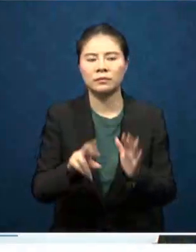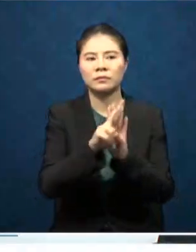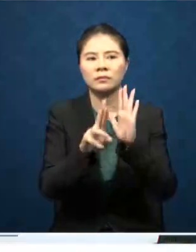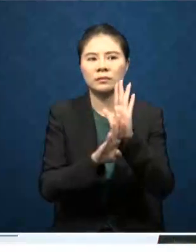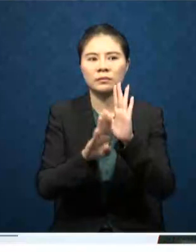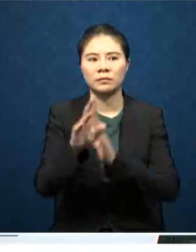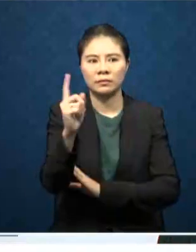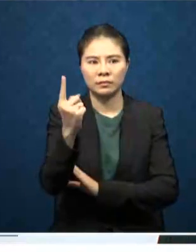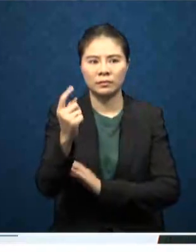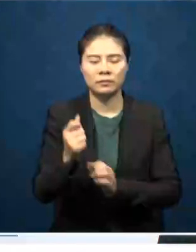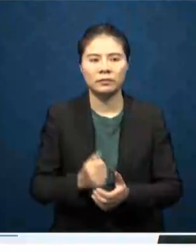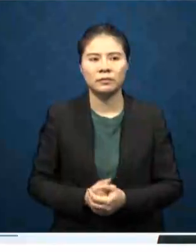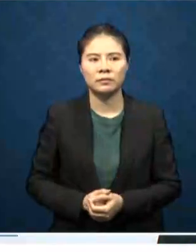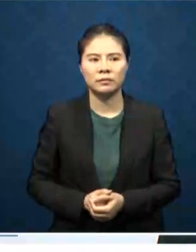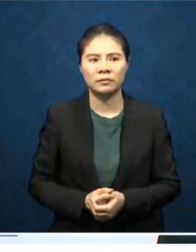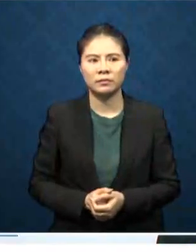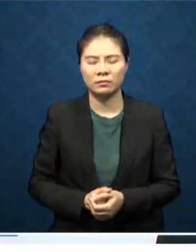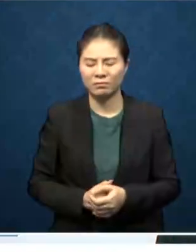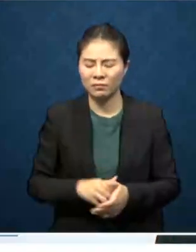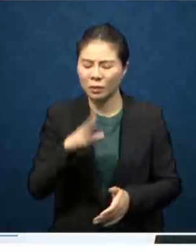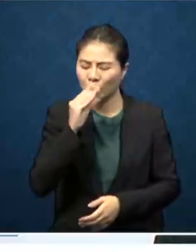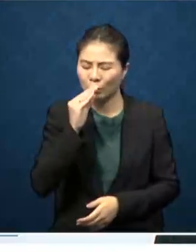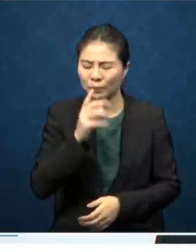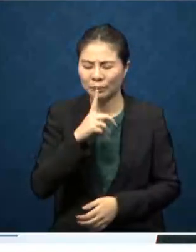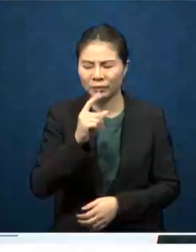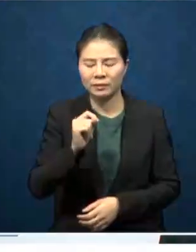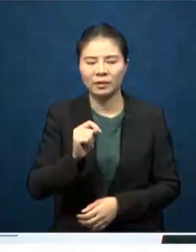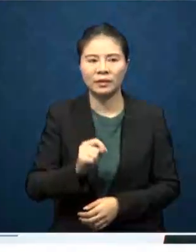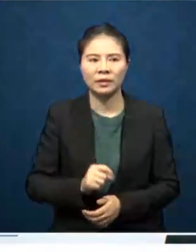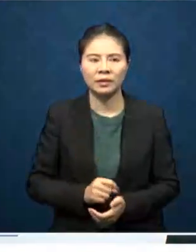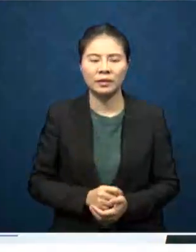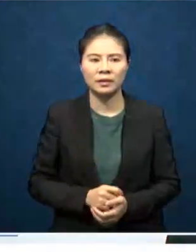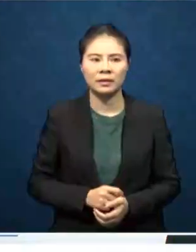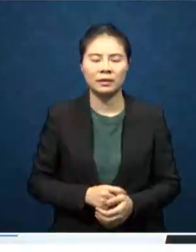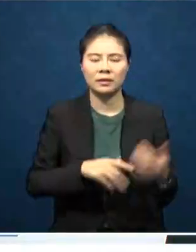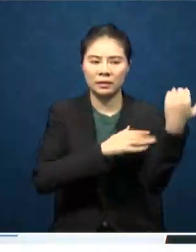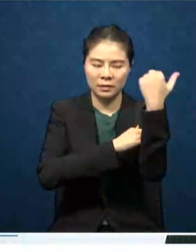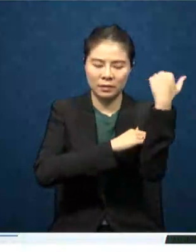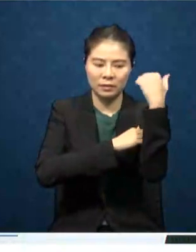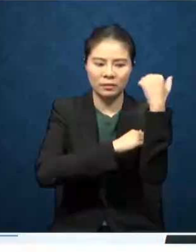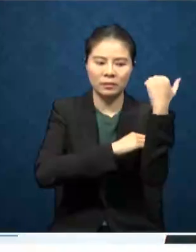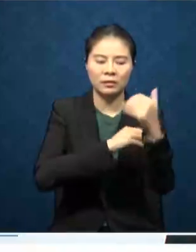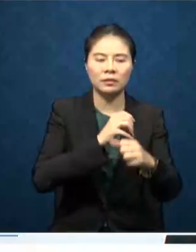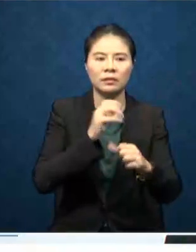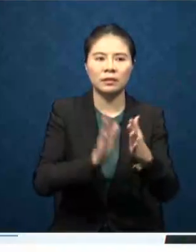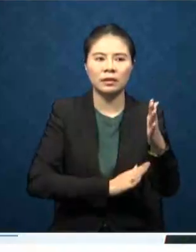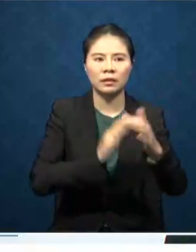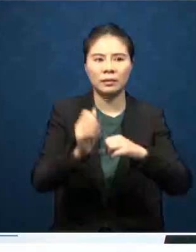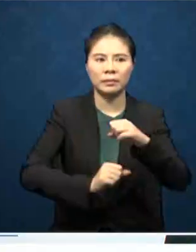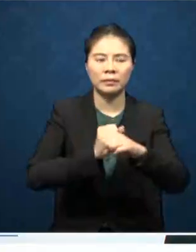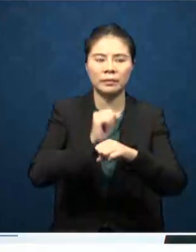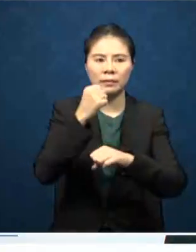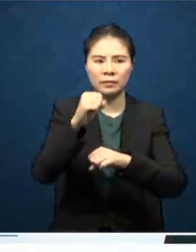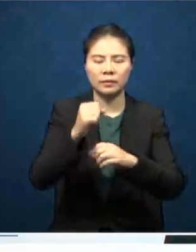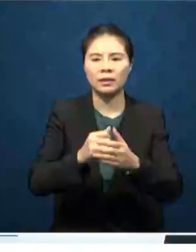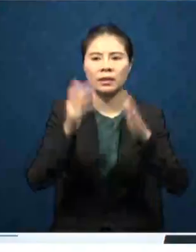อยู่นั้นเป็นคำตอบที่ผมรับไม่ได้ท่านมีโทรทัศน์โตมาตั้ง 10ปีแล้วมั้งแต่ท่านปล่อย